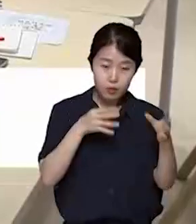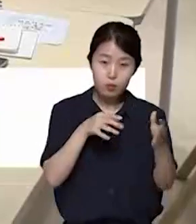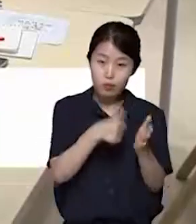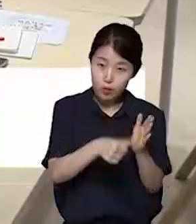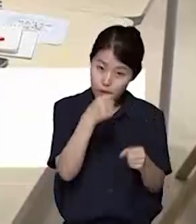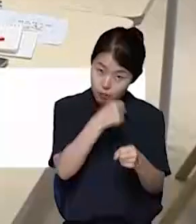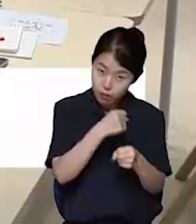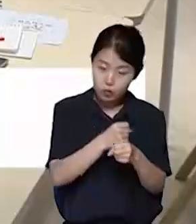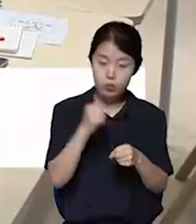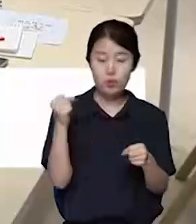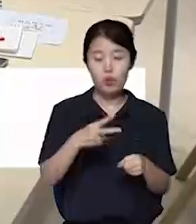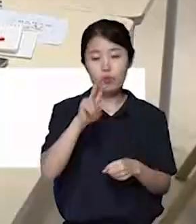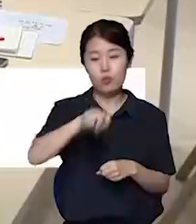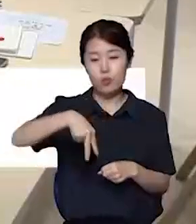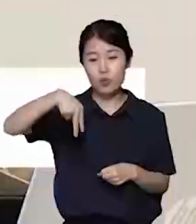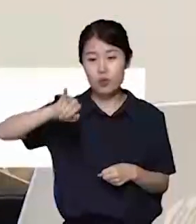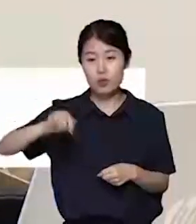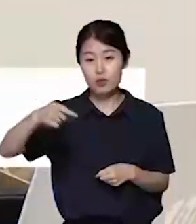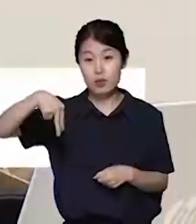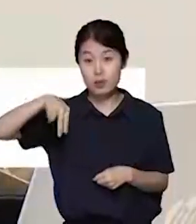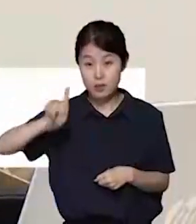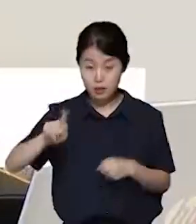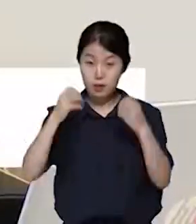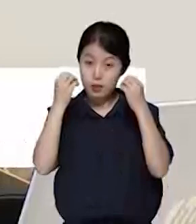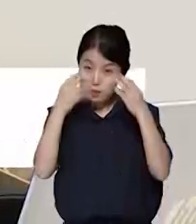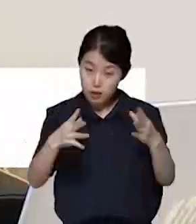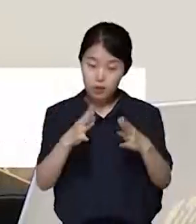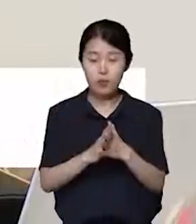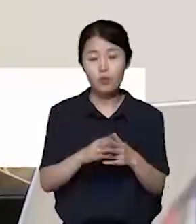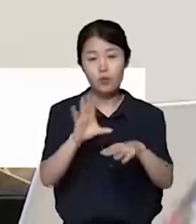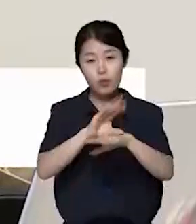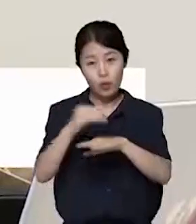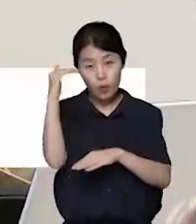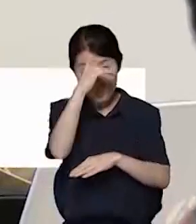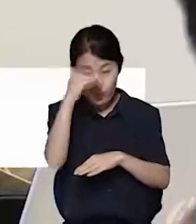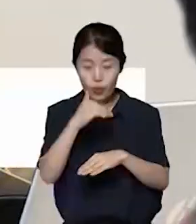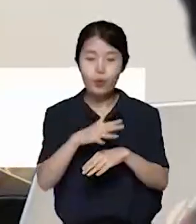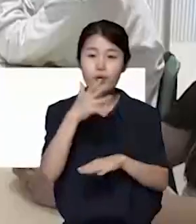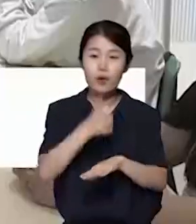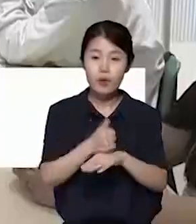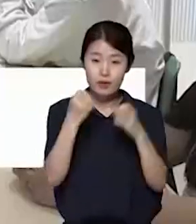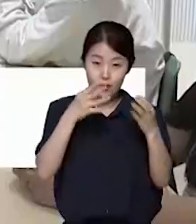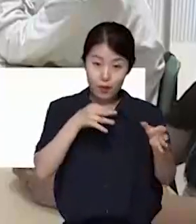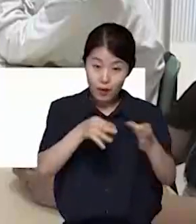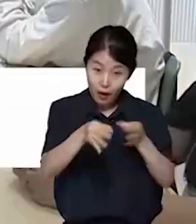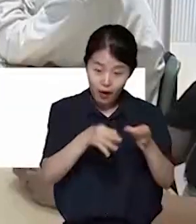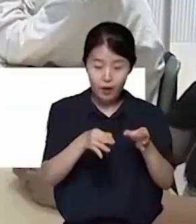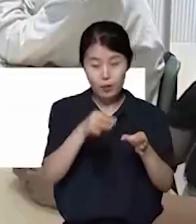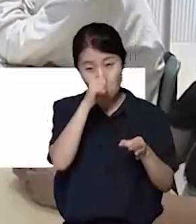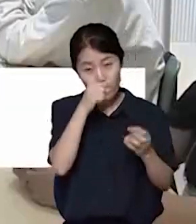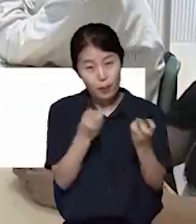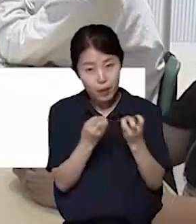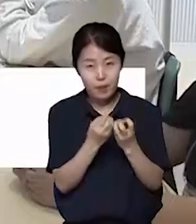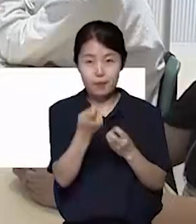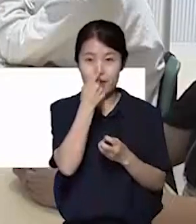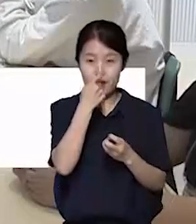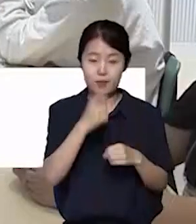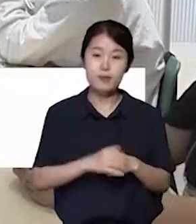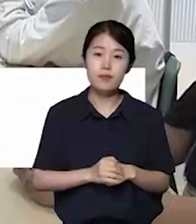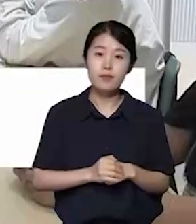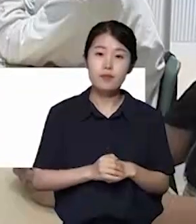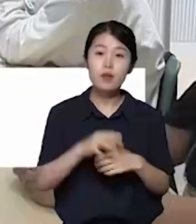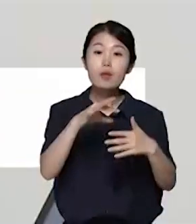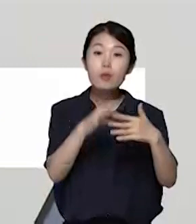무신사 스튜디오의 인사이트 트립과 충장로 팝업스토어 운영 프로그램 등을 통해 로컬 패션 크리에이터로 거듭나게 됩니다.